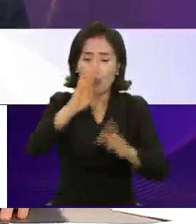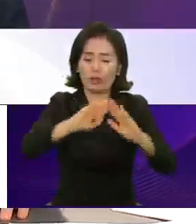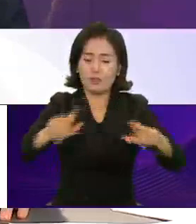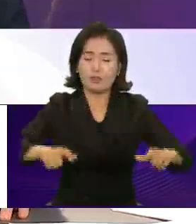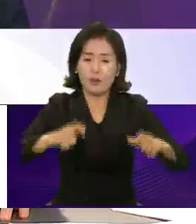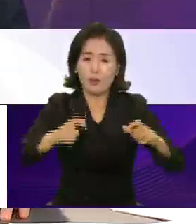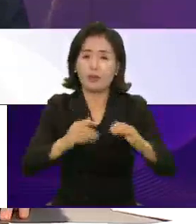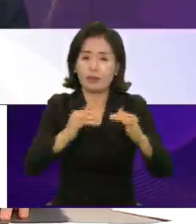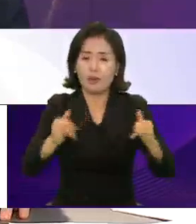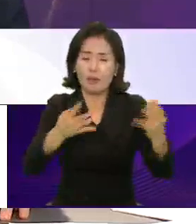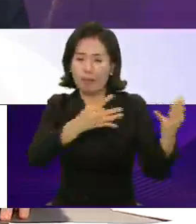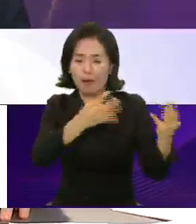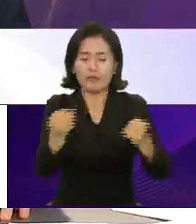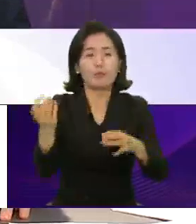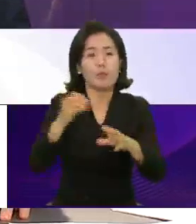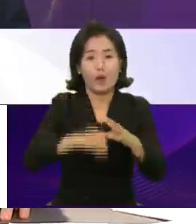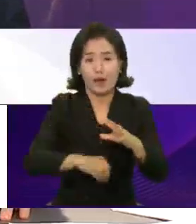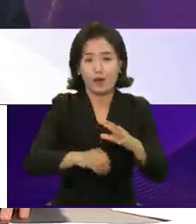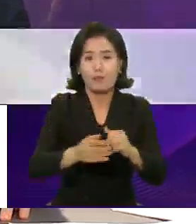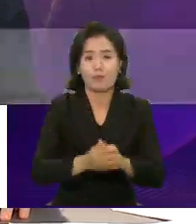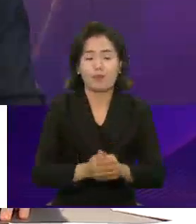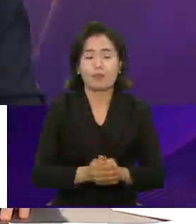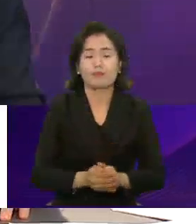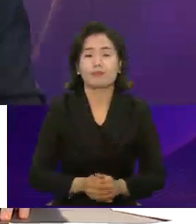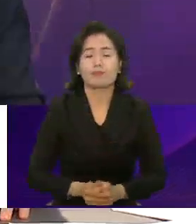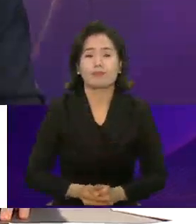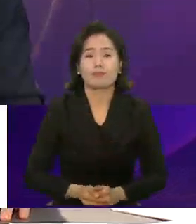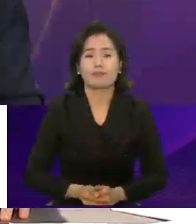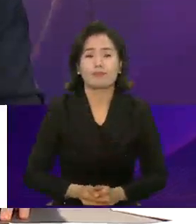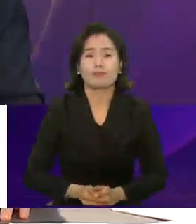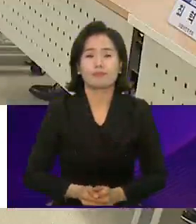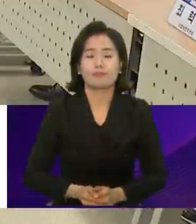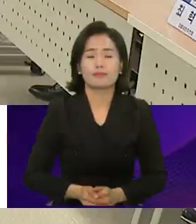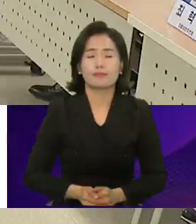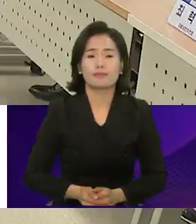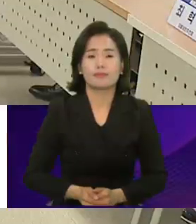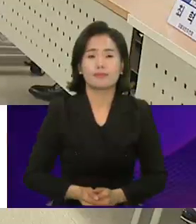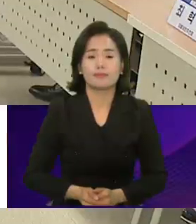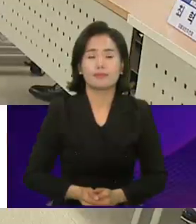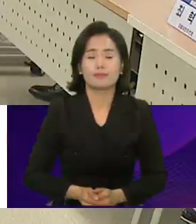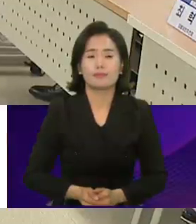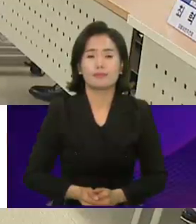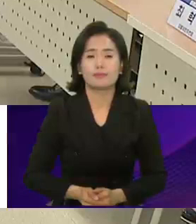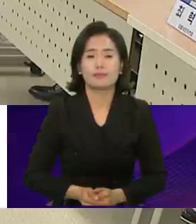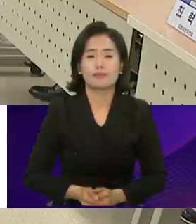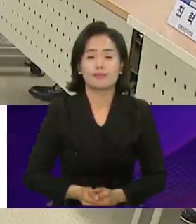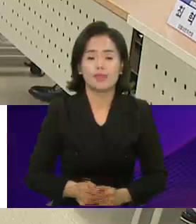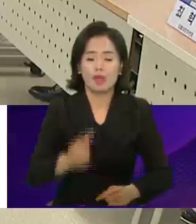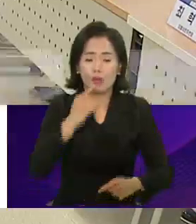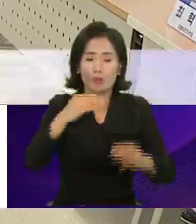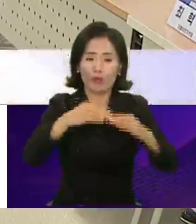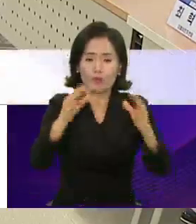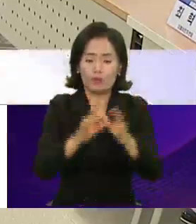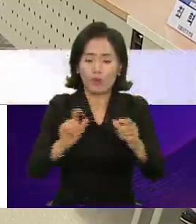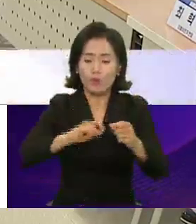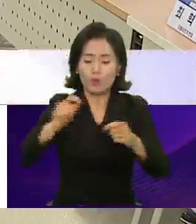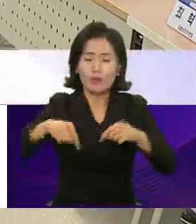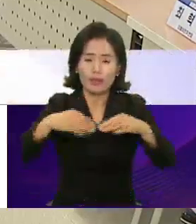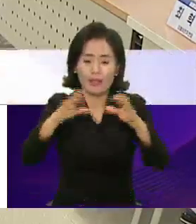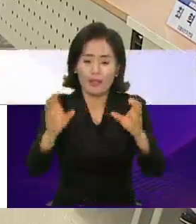전남 출신들도 상당수 포함돼 있습니다. 박종우 기자입니다. 더불어민주당